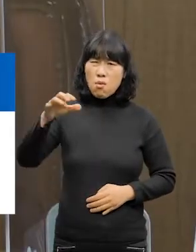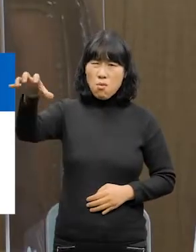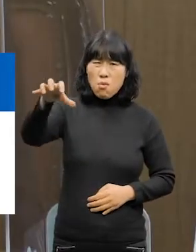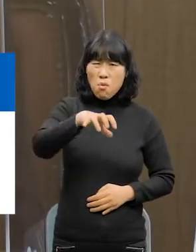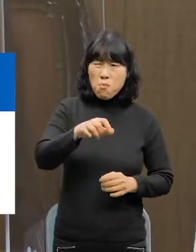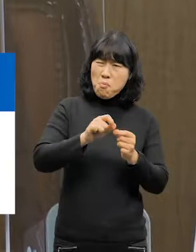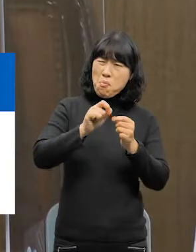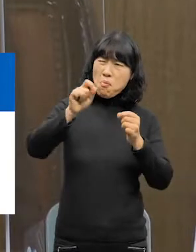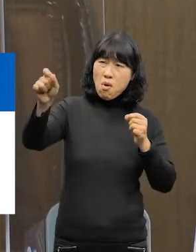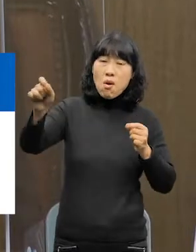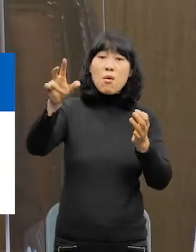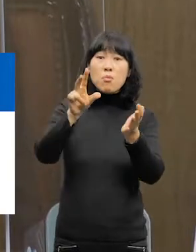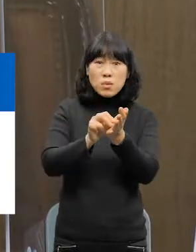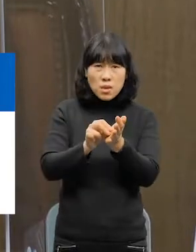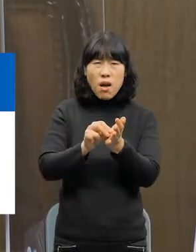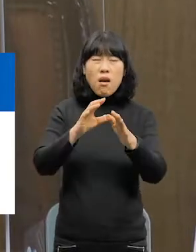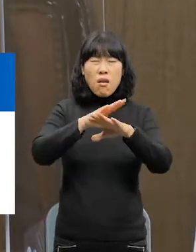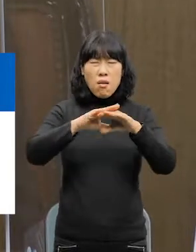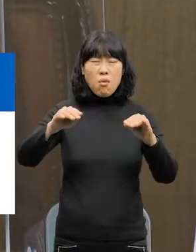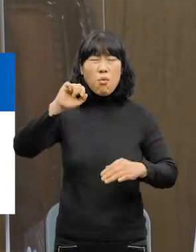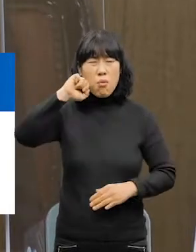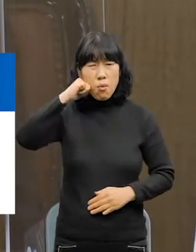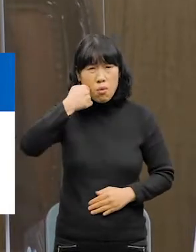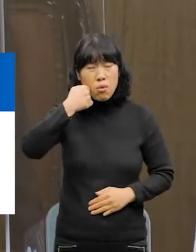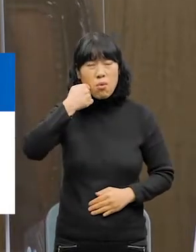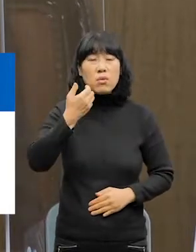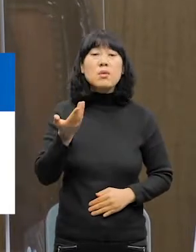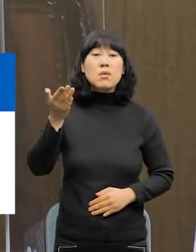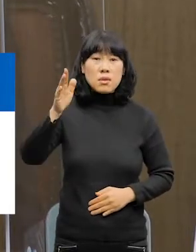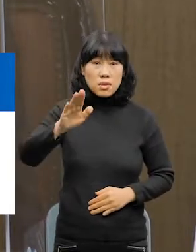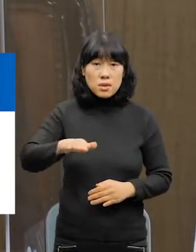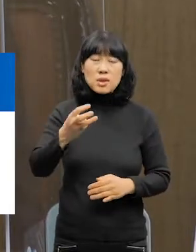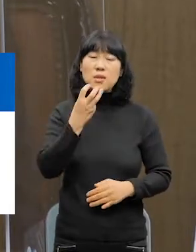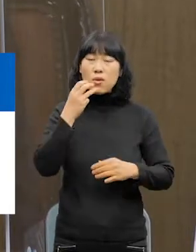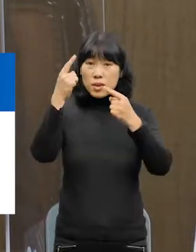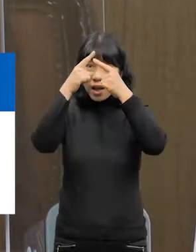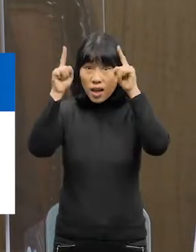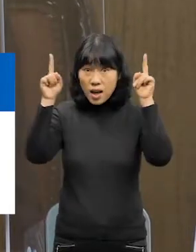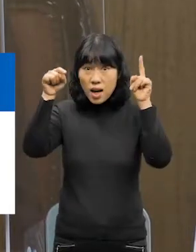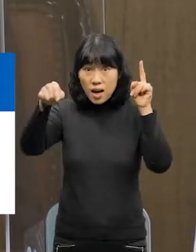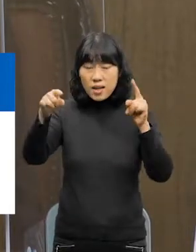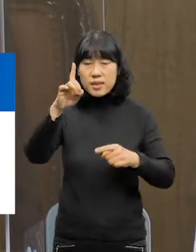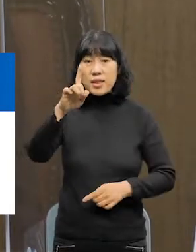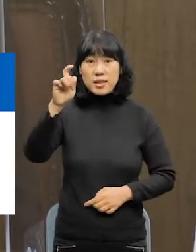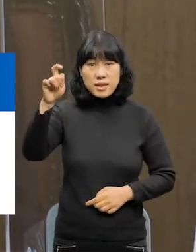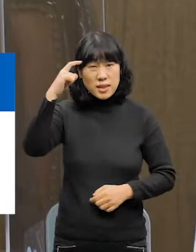떨어진 지역의 한계를 극복하기 어려운데 오늘 이제 서울대학교 데이터